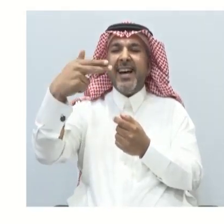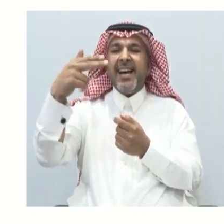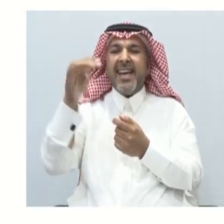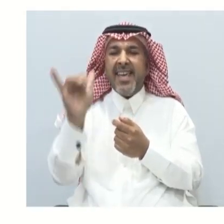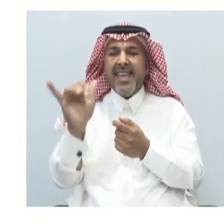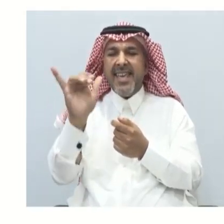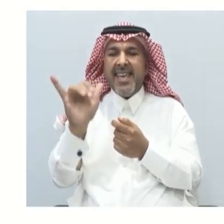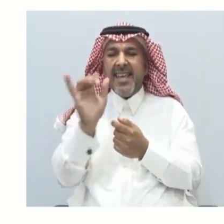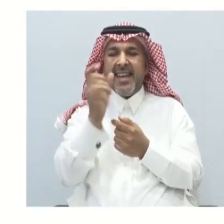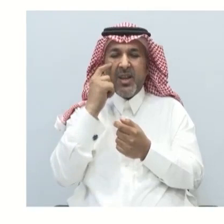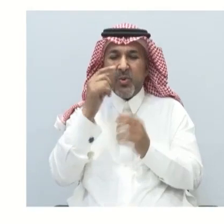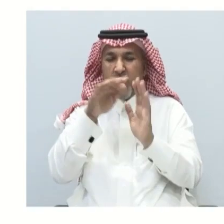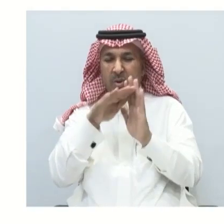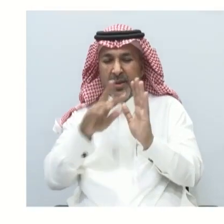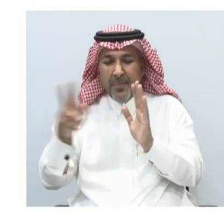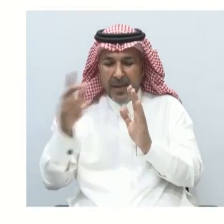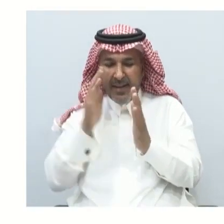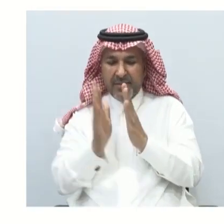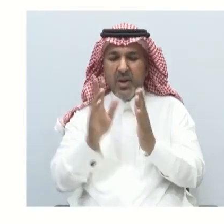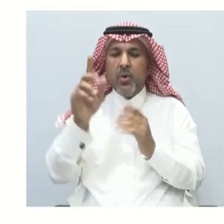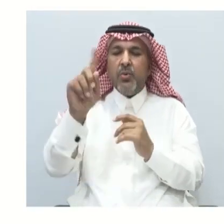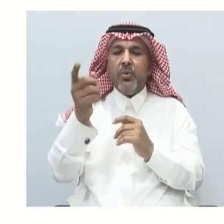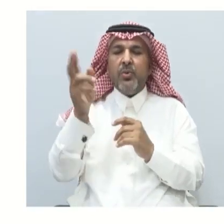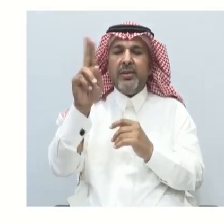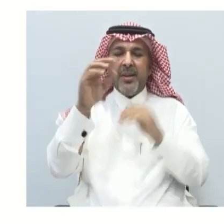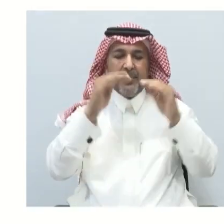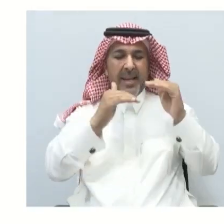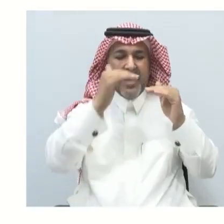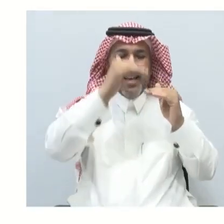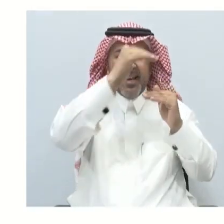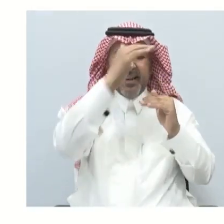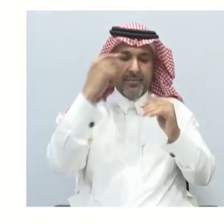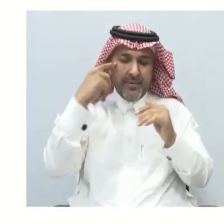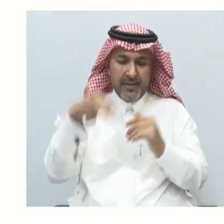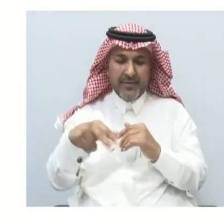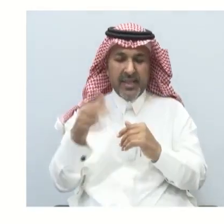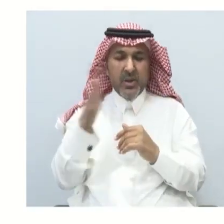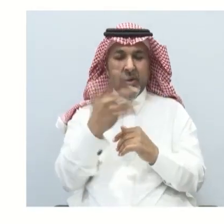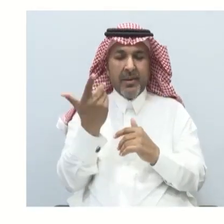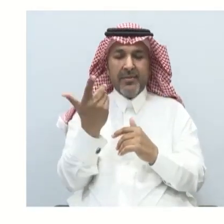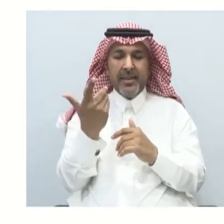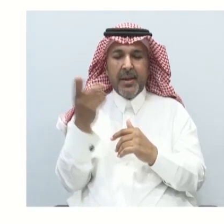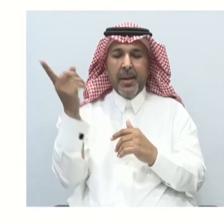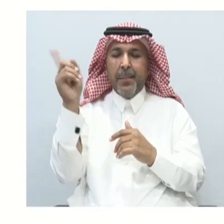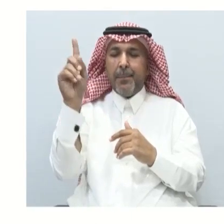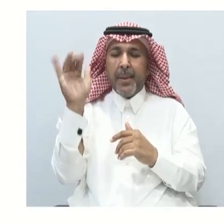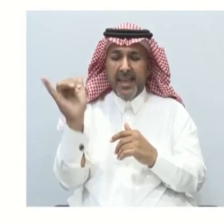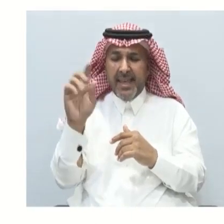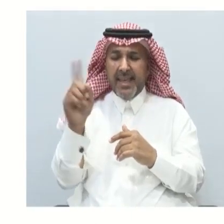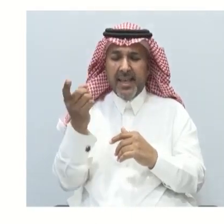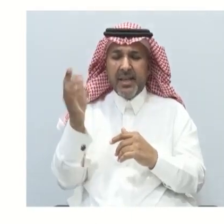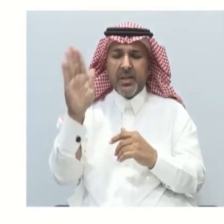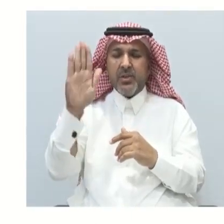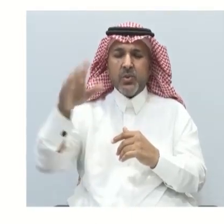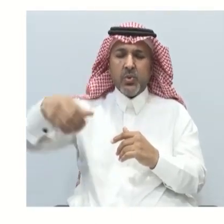رتب متغيرين بين رتب متغيرين هل بيرسون يكسب يكشف عن العلاقه بين رتب المتغيرين